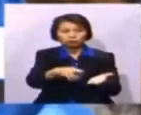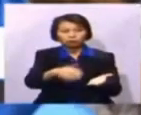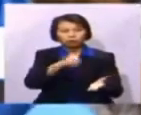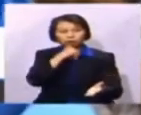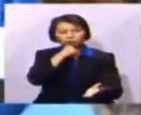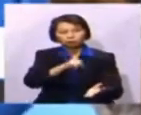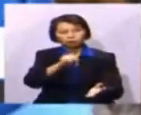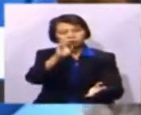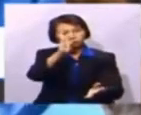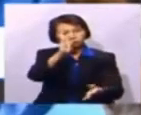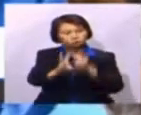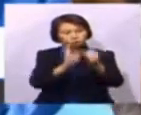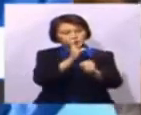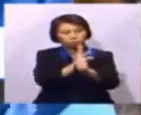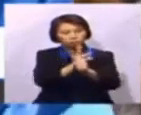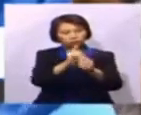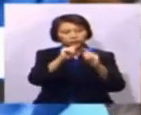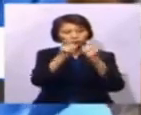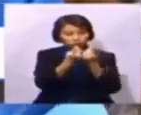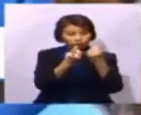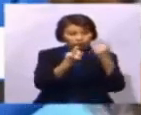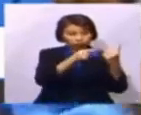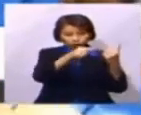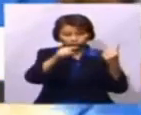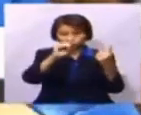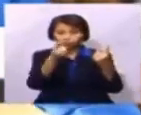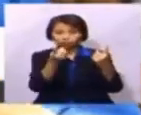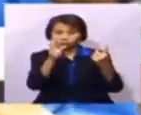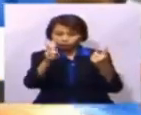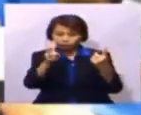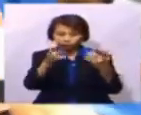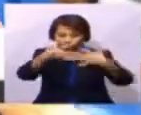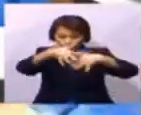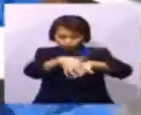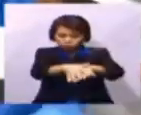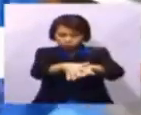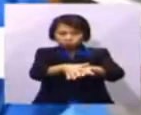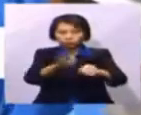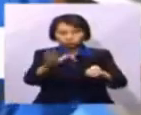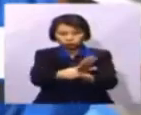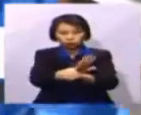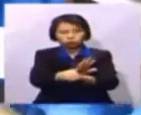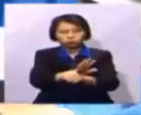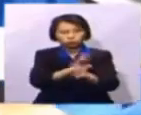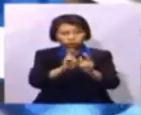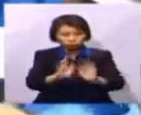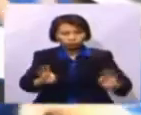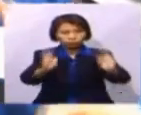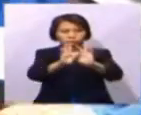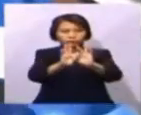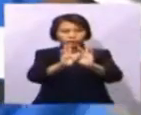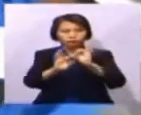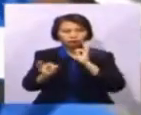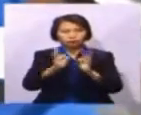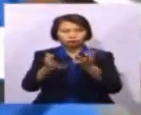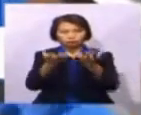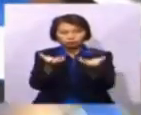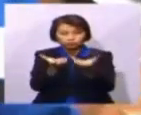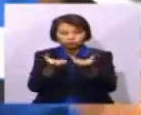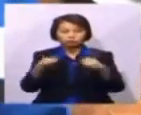tahun, didikan integrasi ini cukup terkesan jika ianya